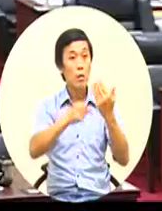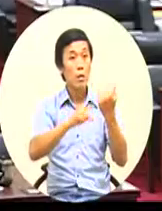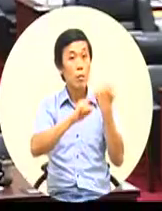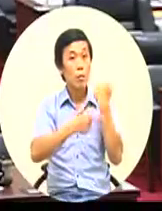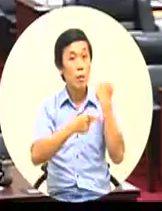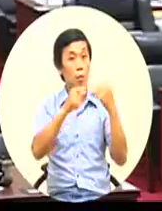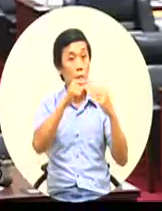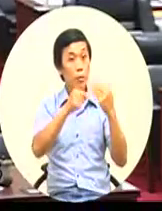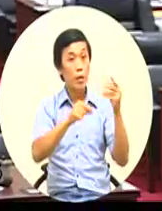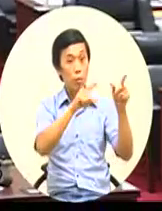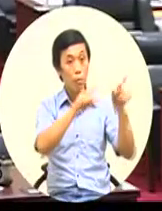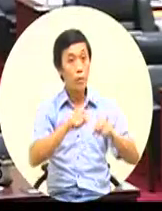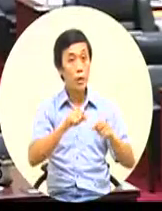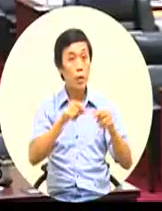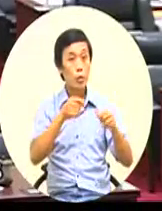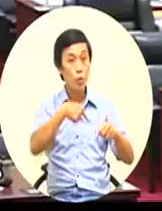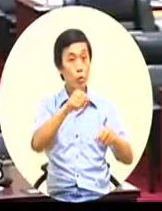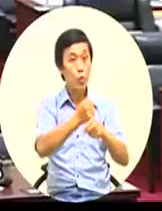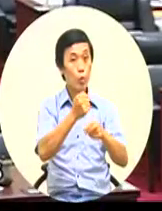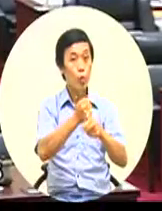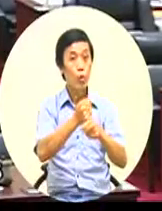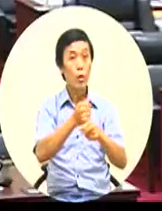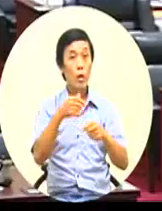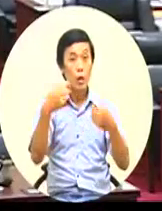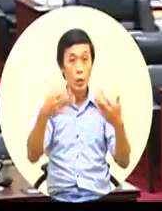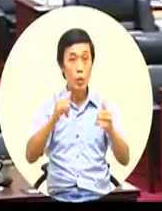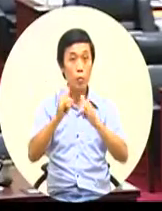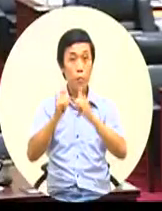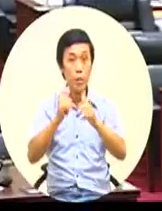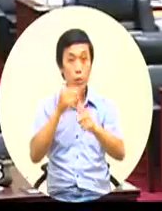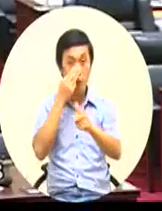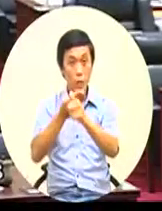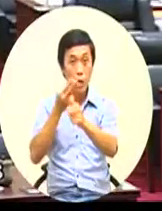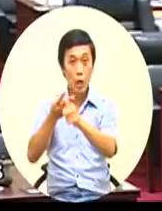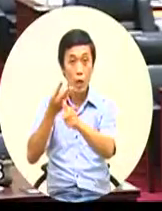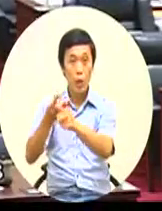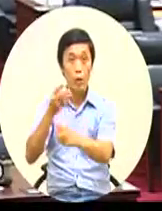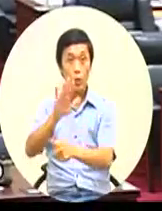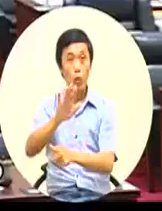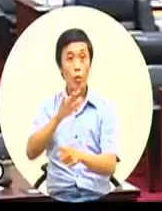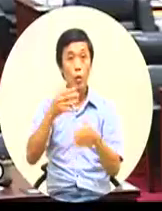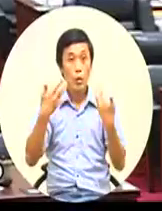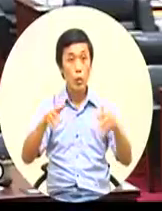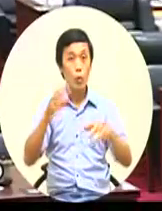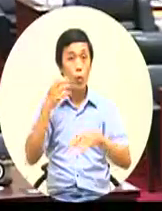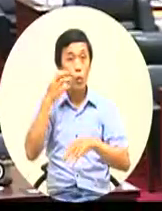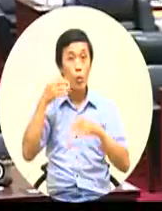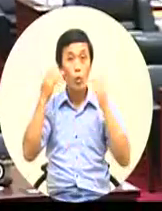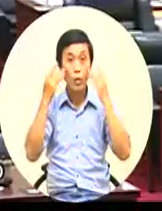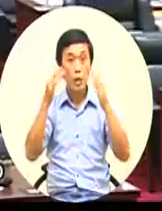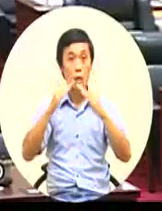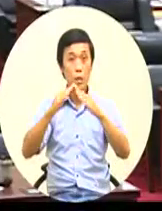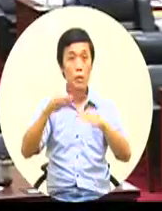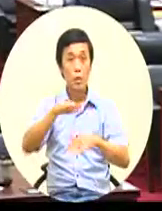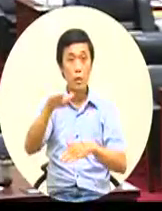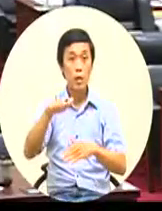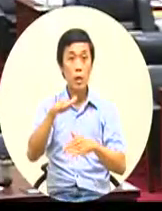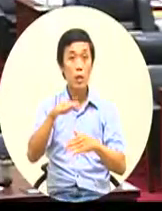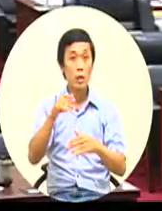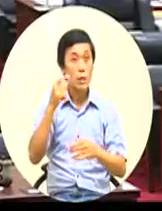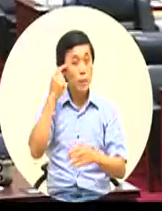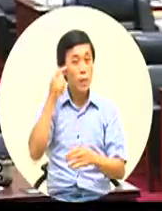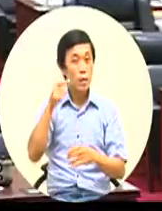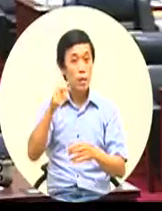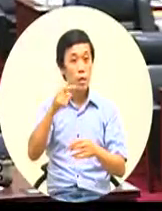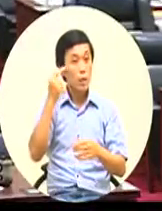受害吗？很多国菜市场的老人家连出去外面租个房子，他说太老啊，没人要做椅啊，所